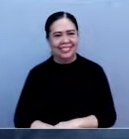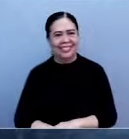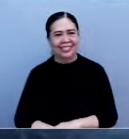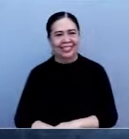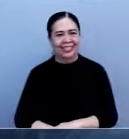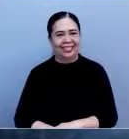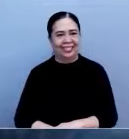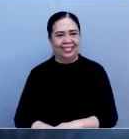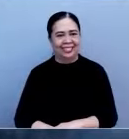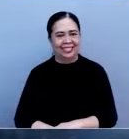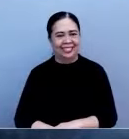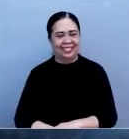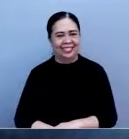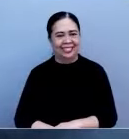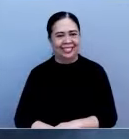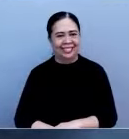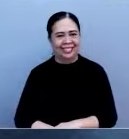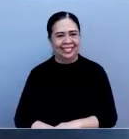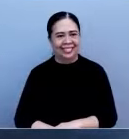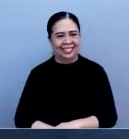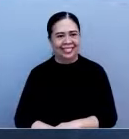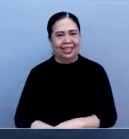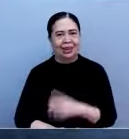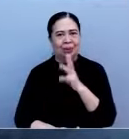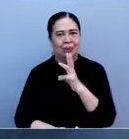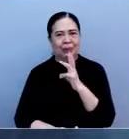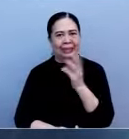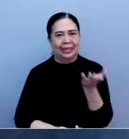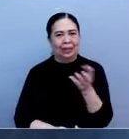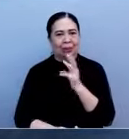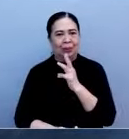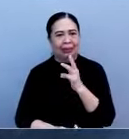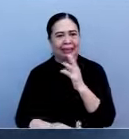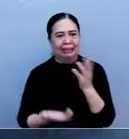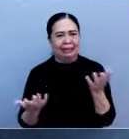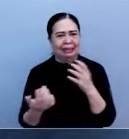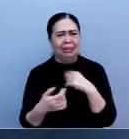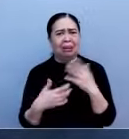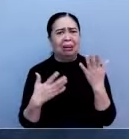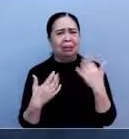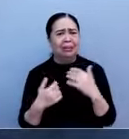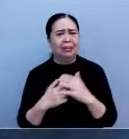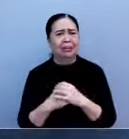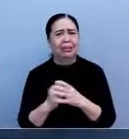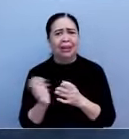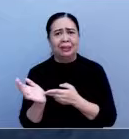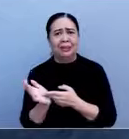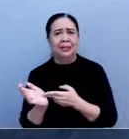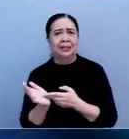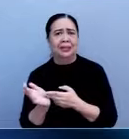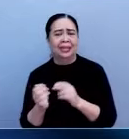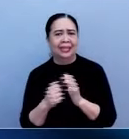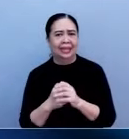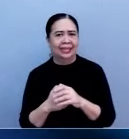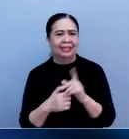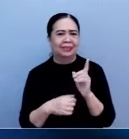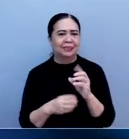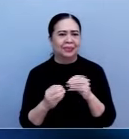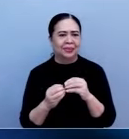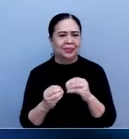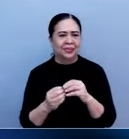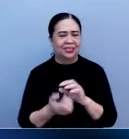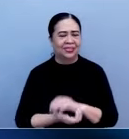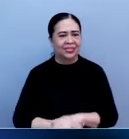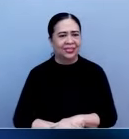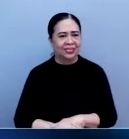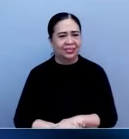May nag-tubig! Tubig! Bakit gano'n? Aminin nyo naman! At nang isa pa! Mag-design na po